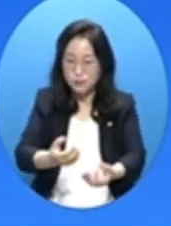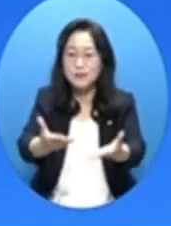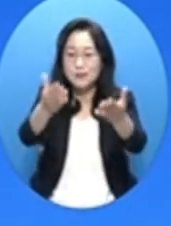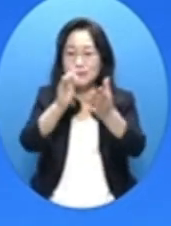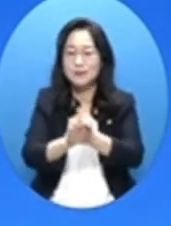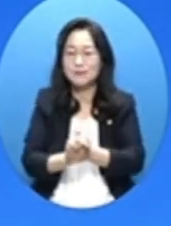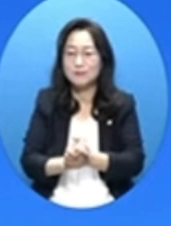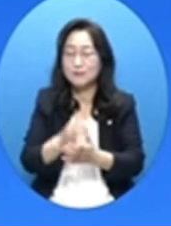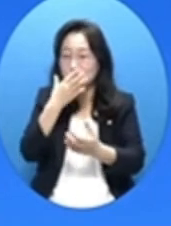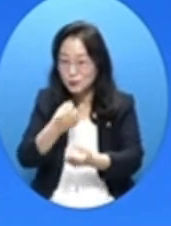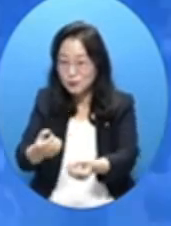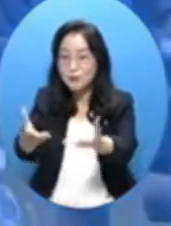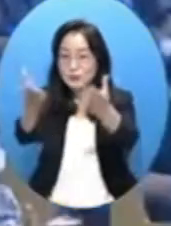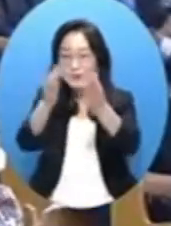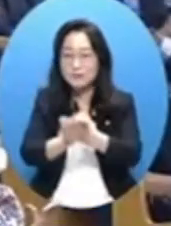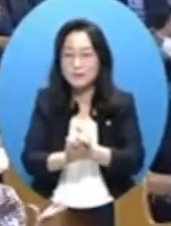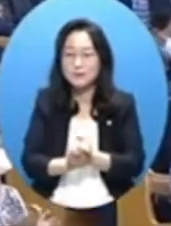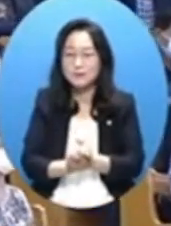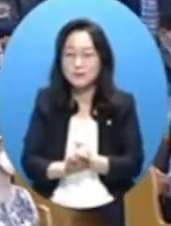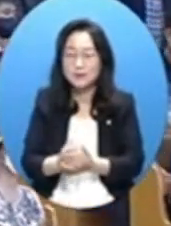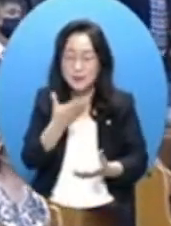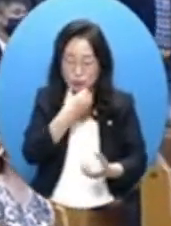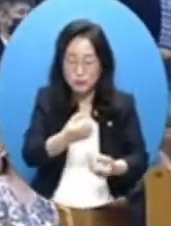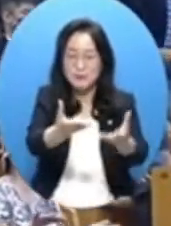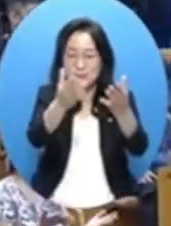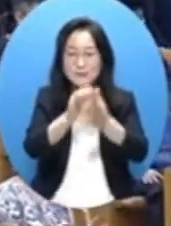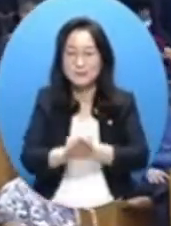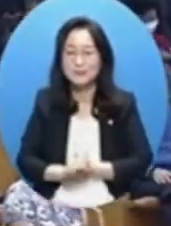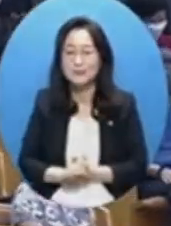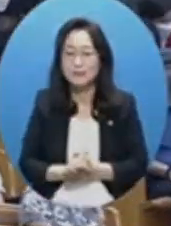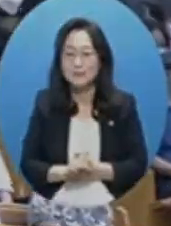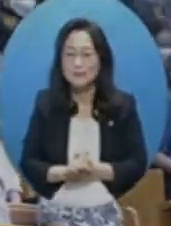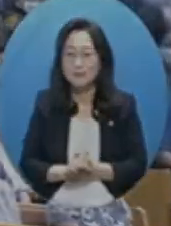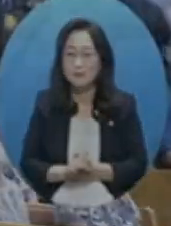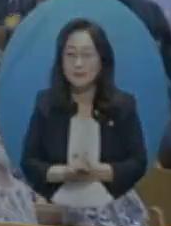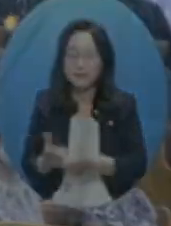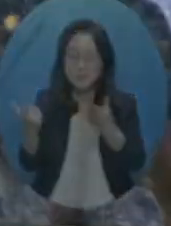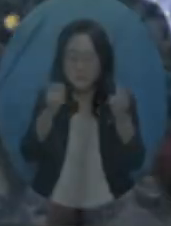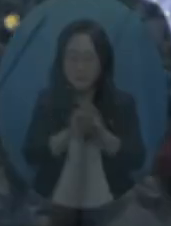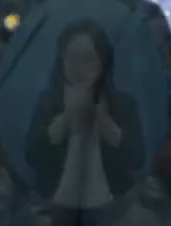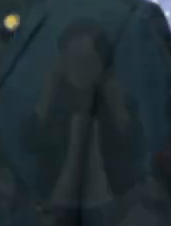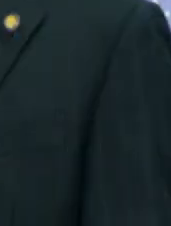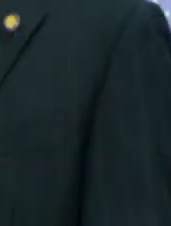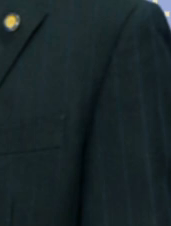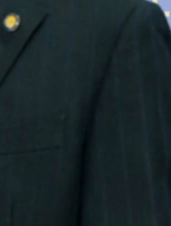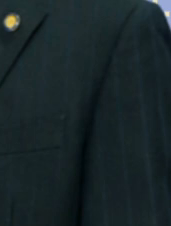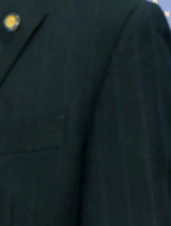축원합니다. 축원합니다. 축원합니다. 기도하겠습니다.